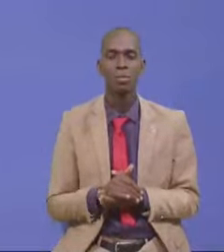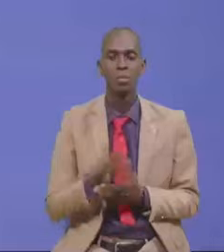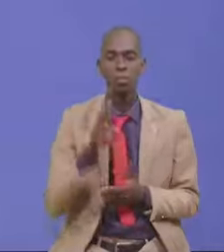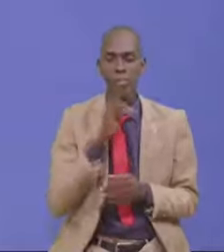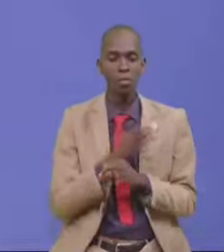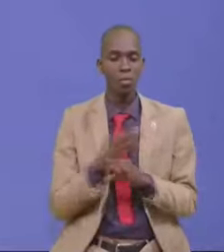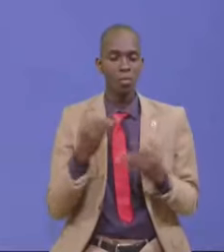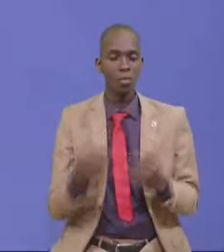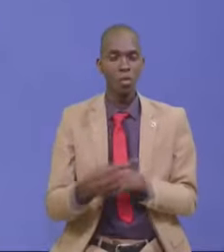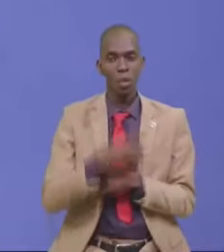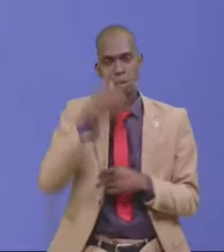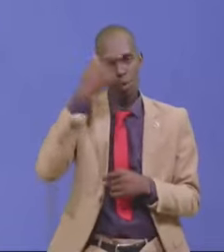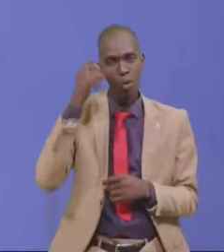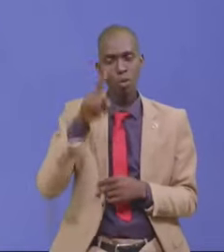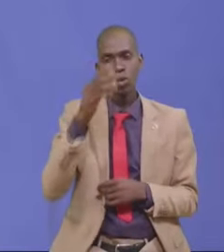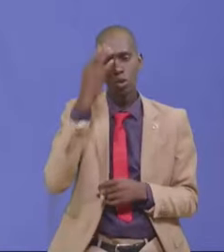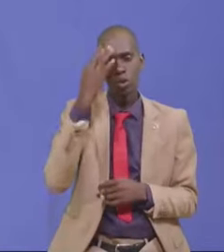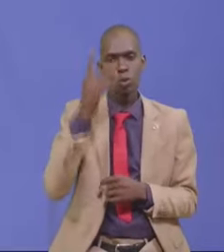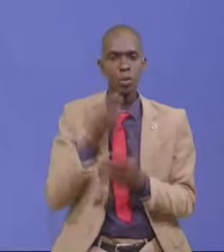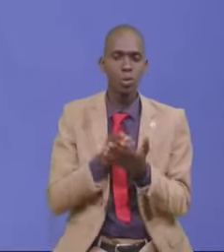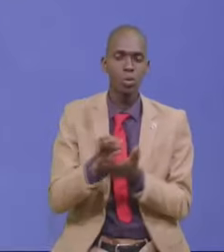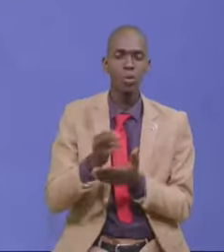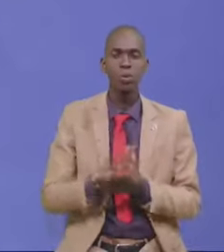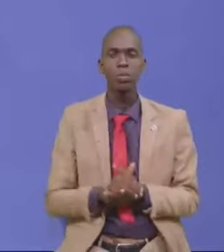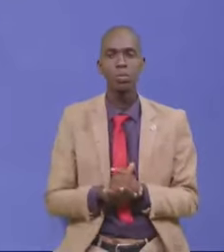Vous connaissez la vérité.